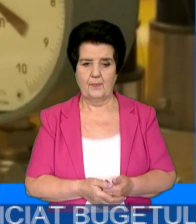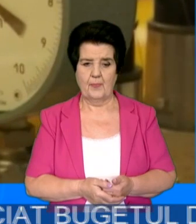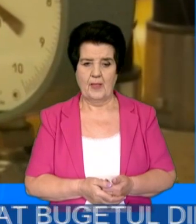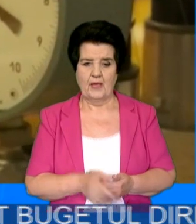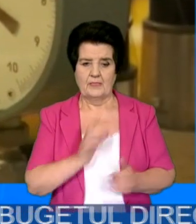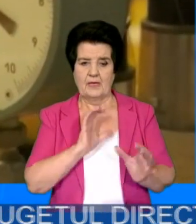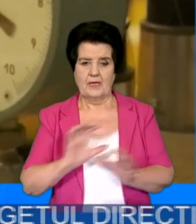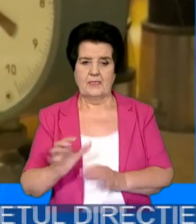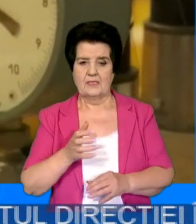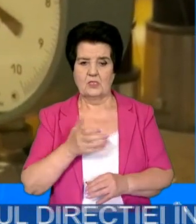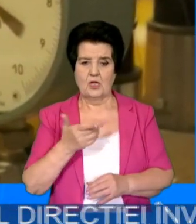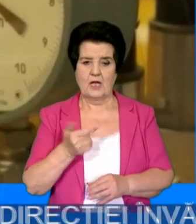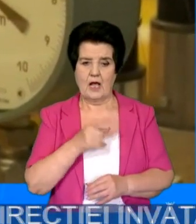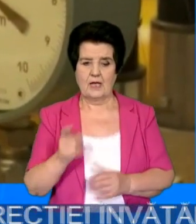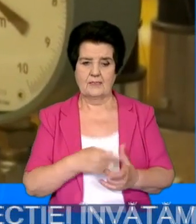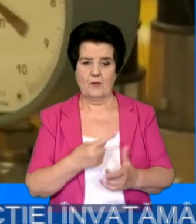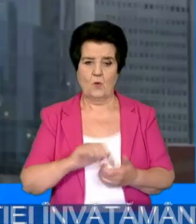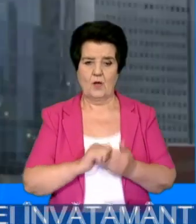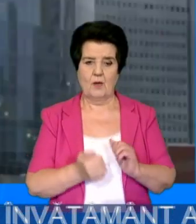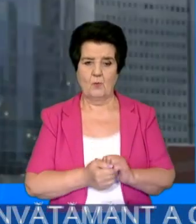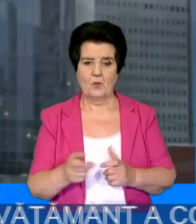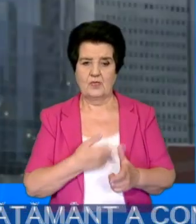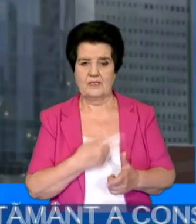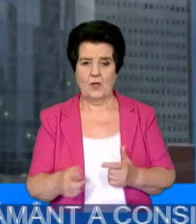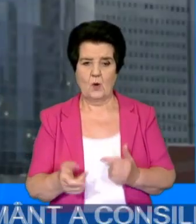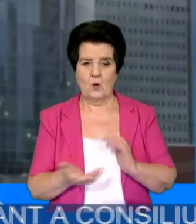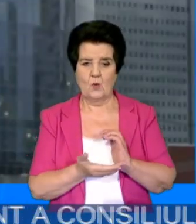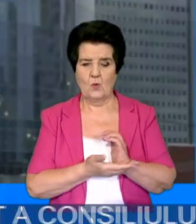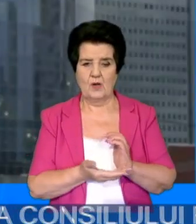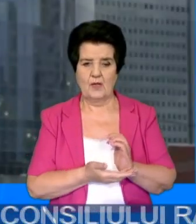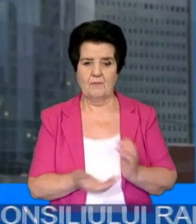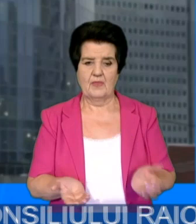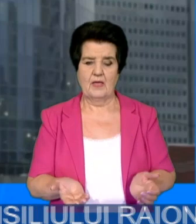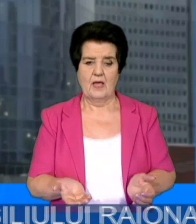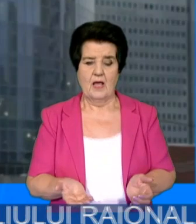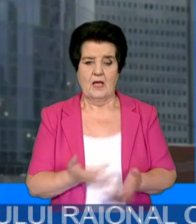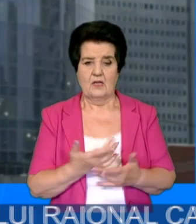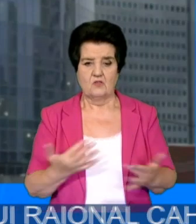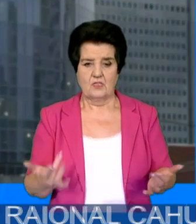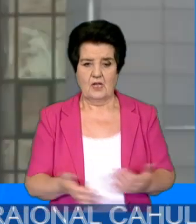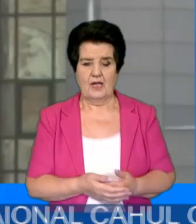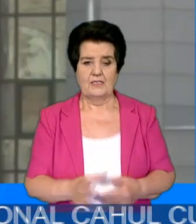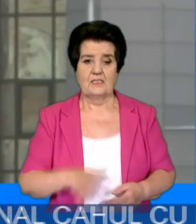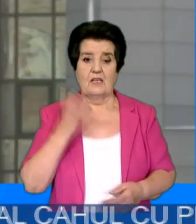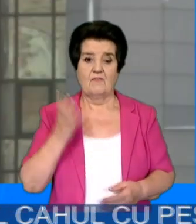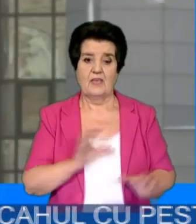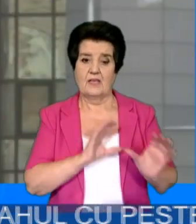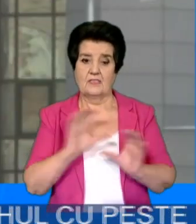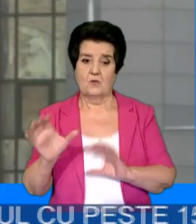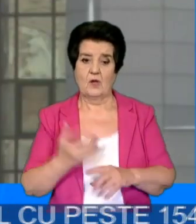te încălzești cu gaz sau să te încălzești cu cărbuni sau să te încălzești cu nu știu, lemne de foc, etc., să fie